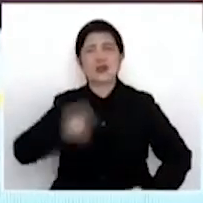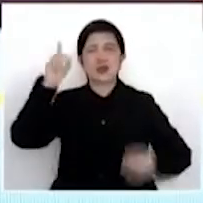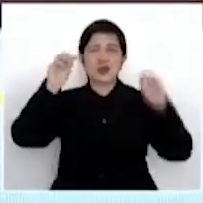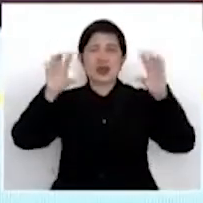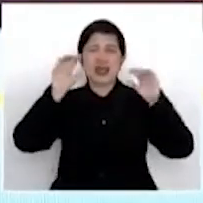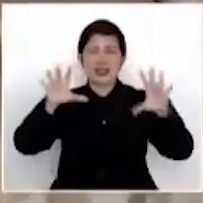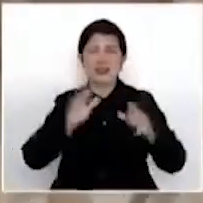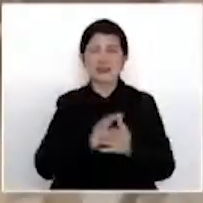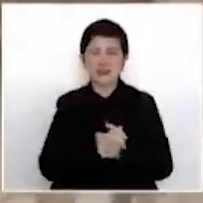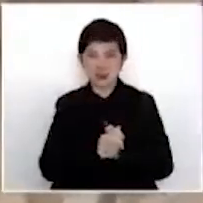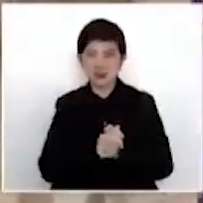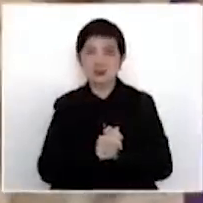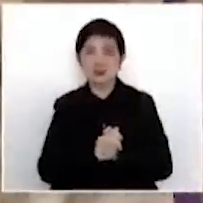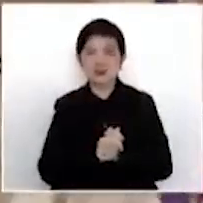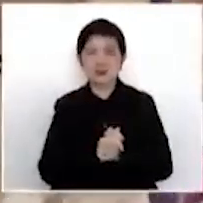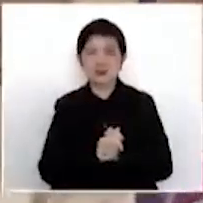wabarakatuhan